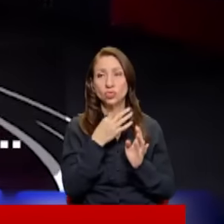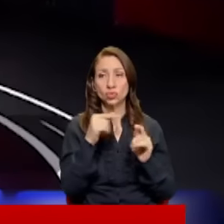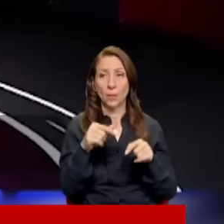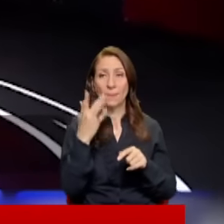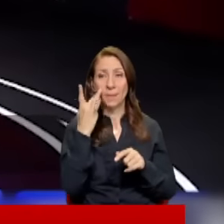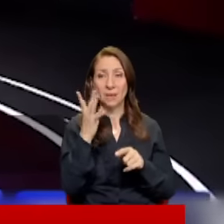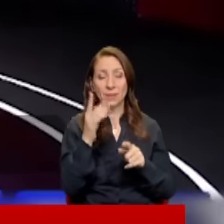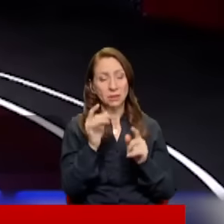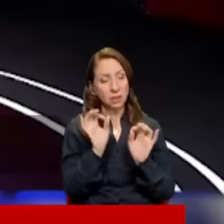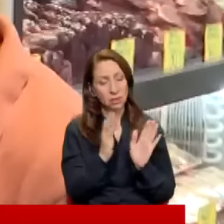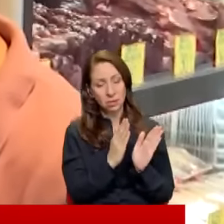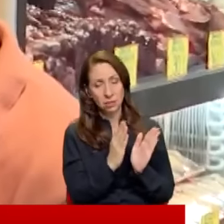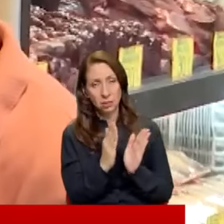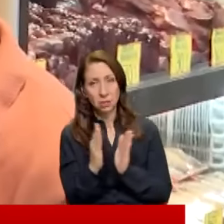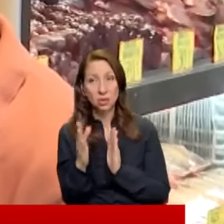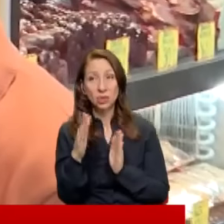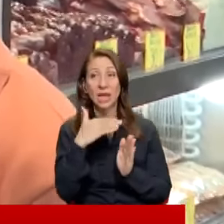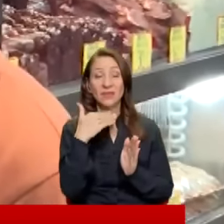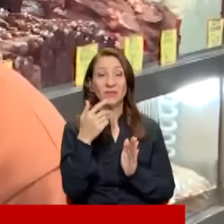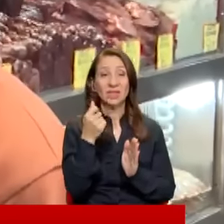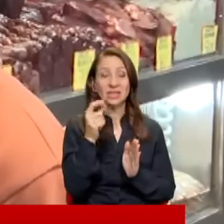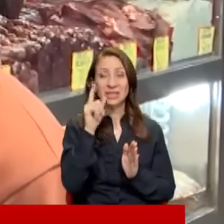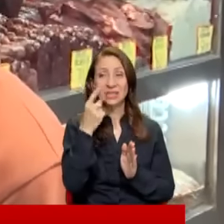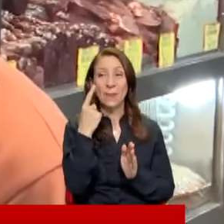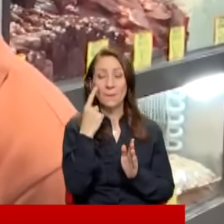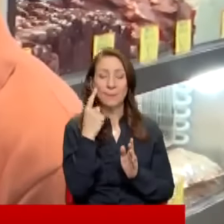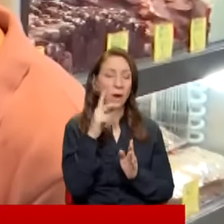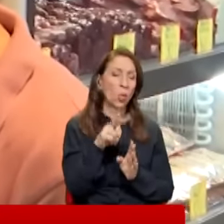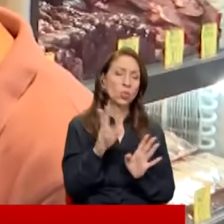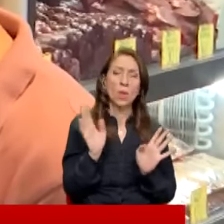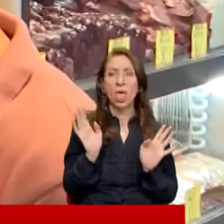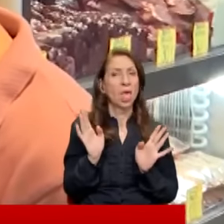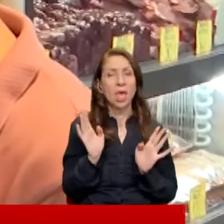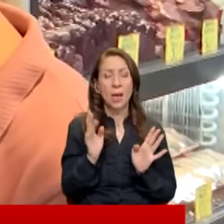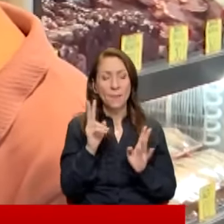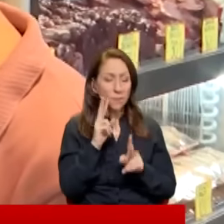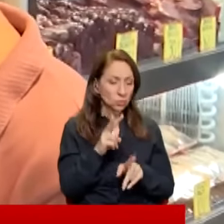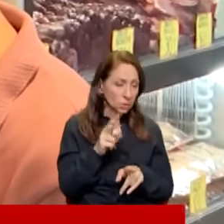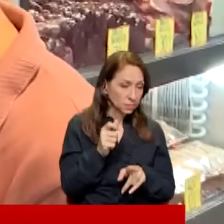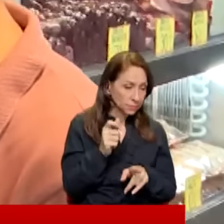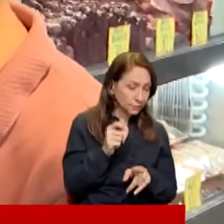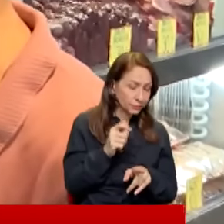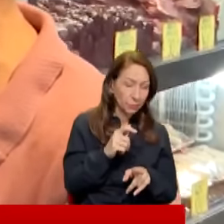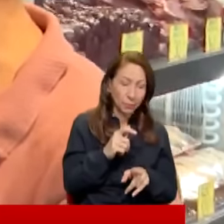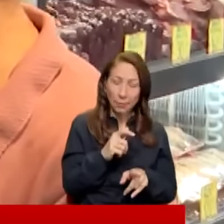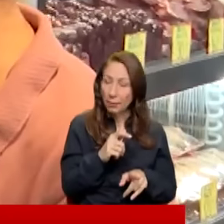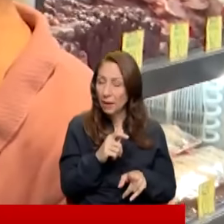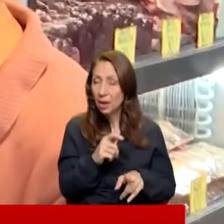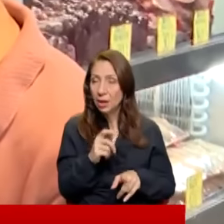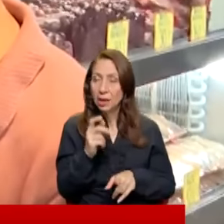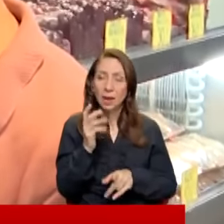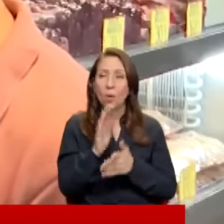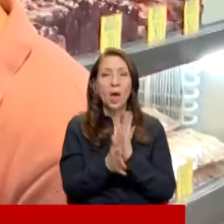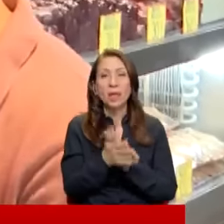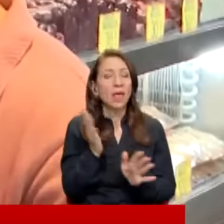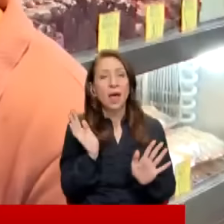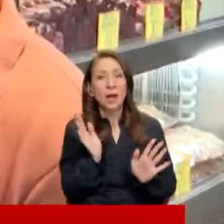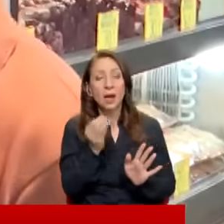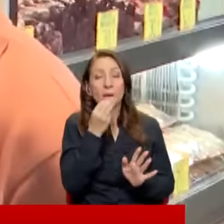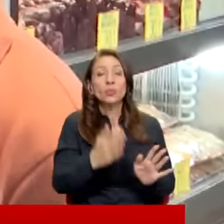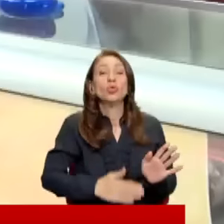belli bir rutinine geldi şu an et fiyatlarına sadece bakmakla geçiyor insan yani bakıyorsun bakıyorsun bakıyorsun Sadece gözünü doyuruyorsun